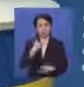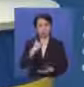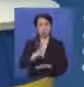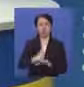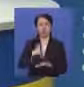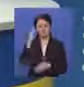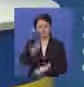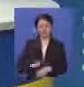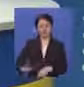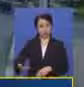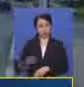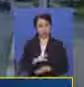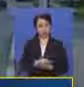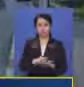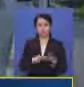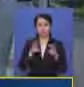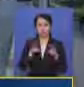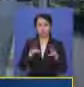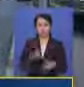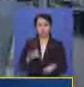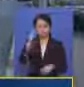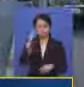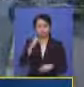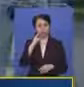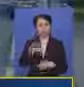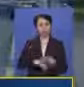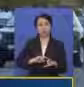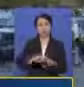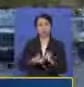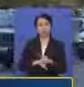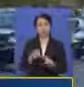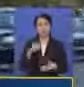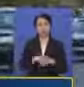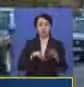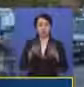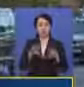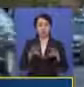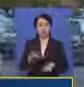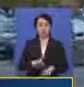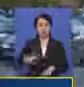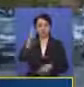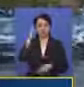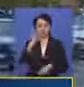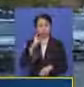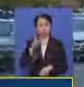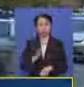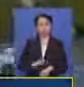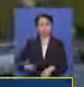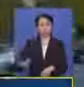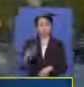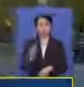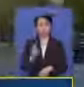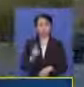2020-2022 годы. Президентом подписан закон Республики Казахстан о внесении изменений и дополнений в закон Республики Казахстан